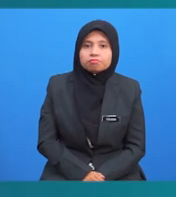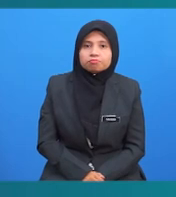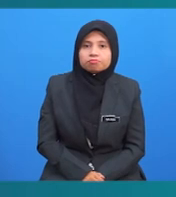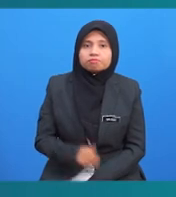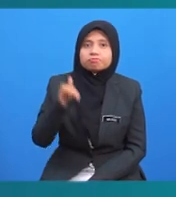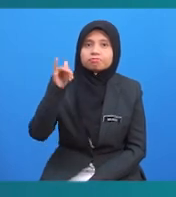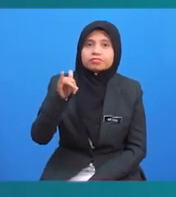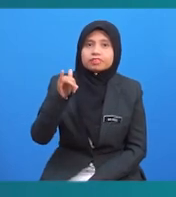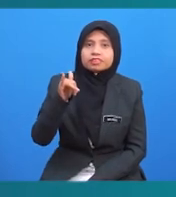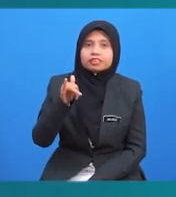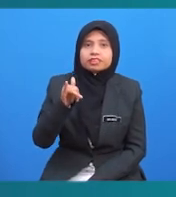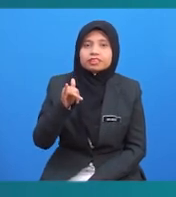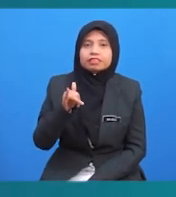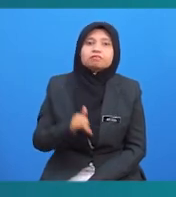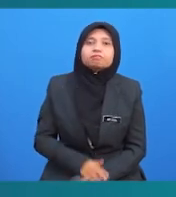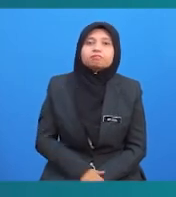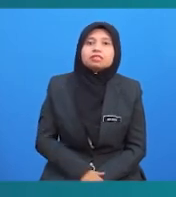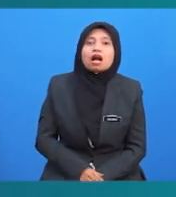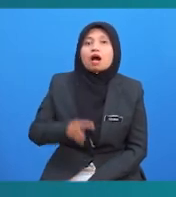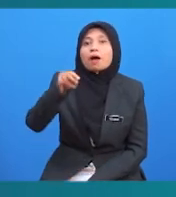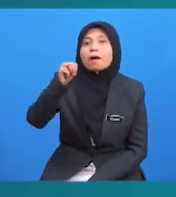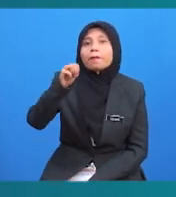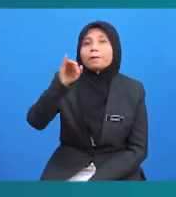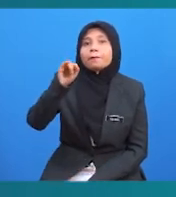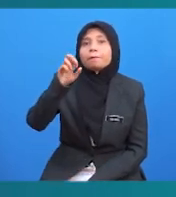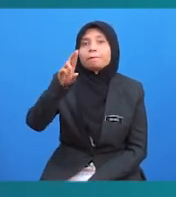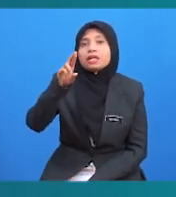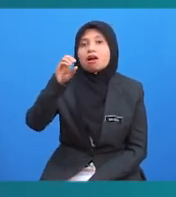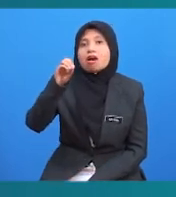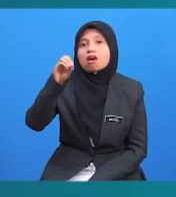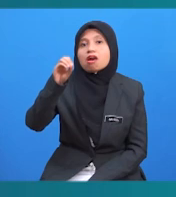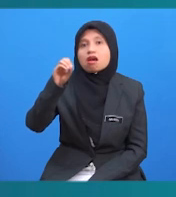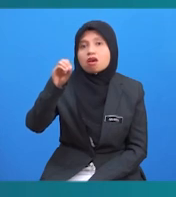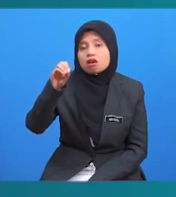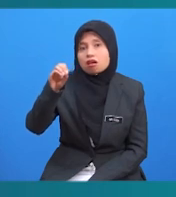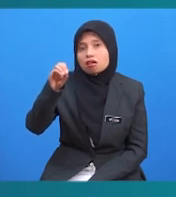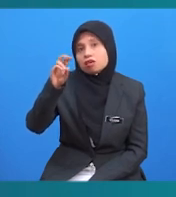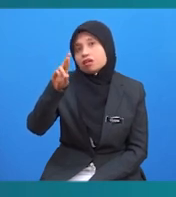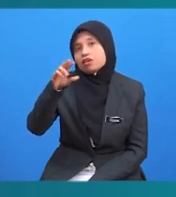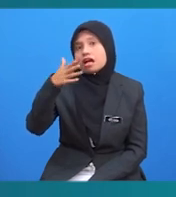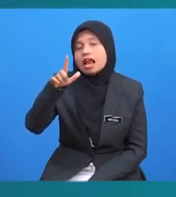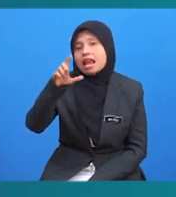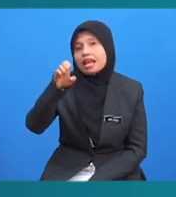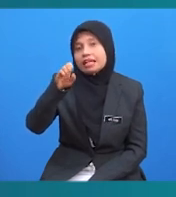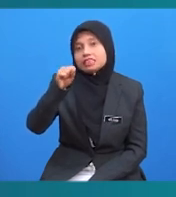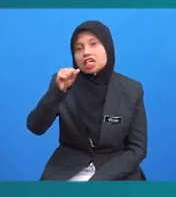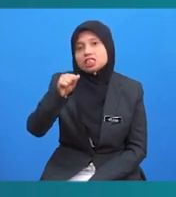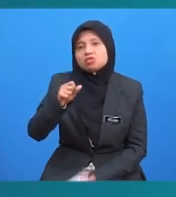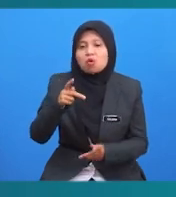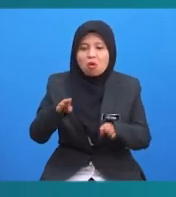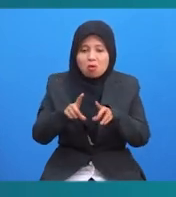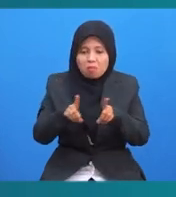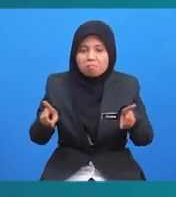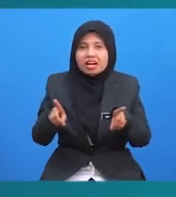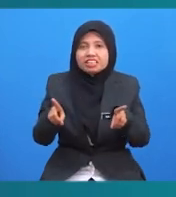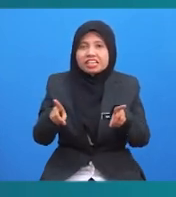Ya, inilah dia pesaing itu. Kamera mirrorless. Kamera yang jika dibandingkan dengan DSLR,